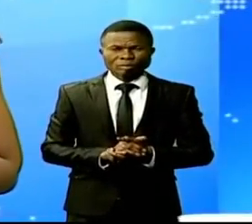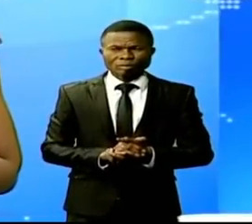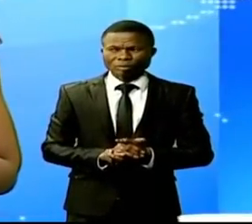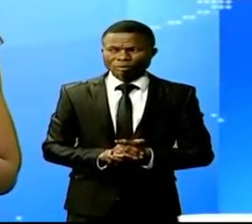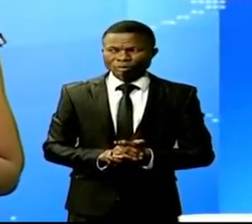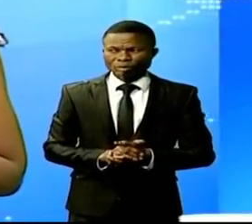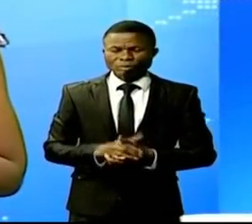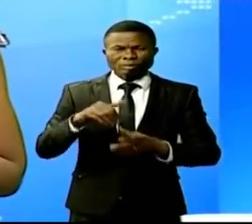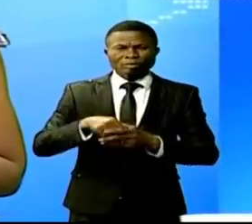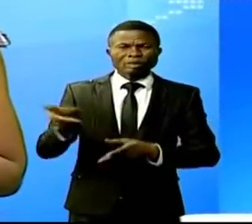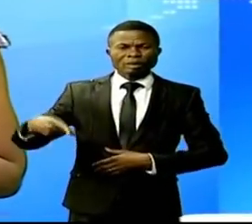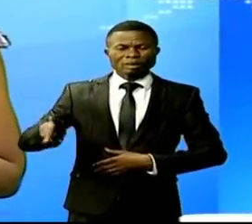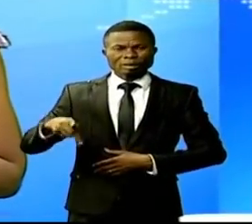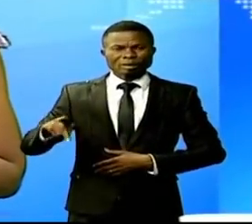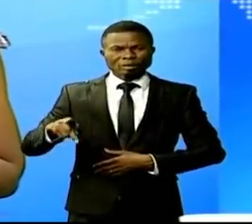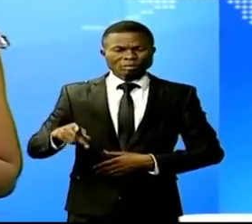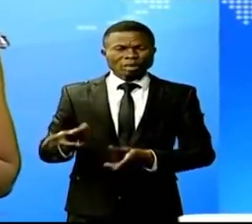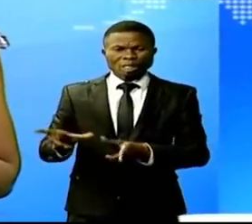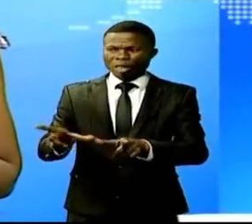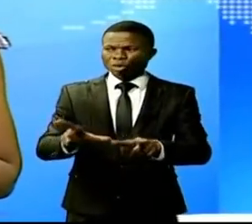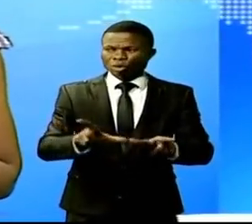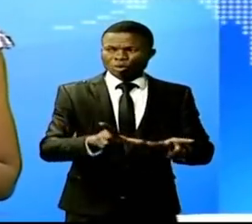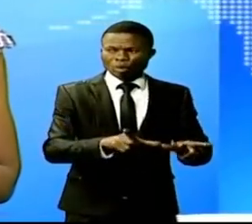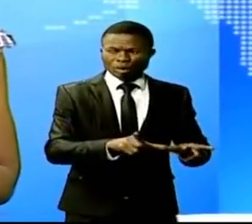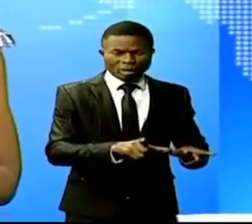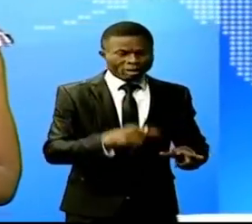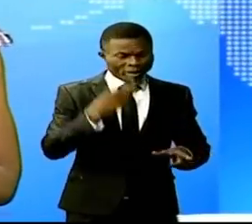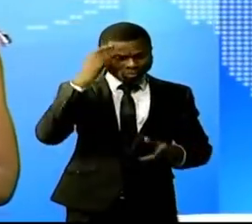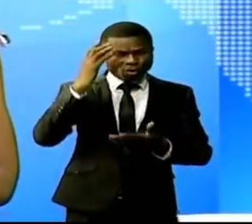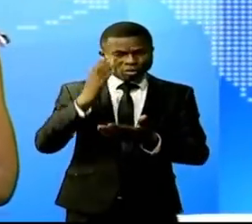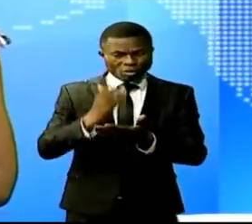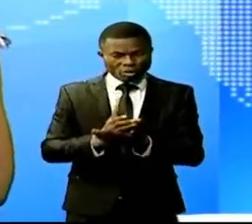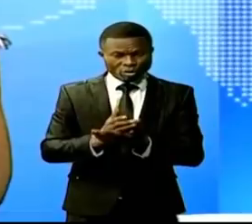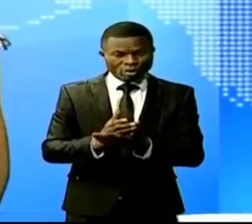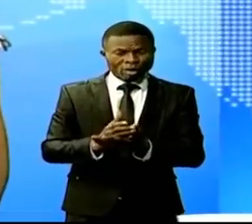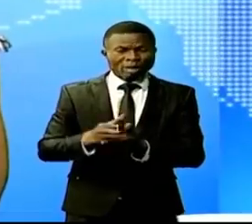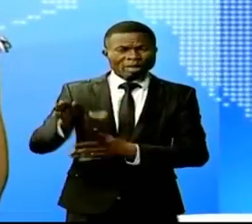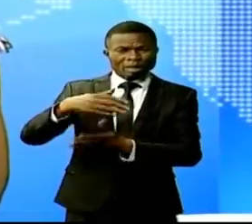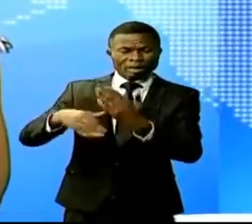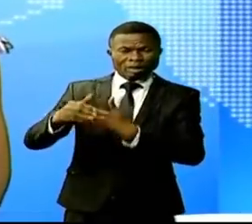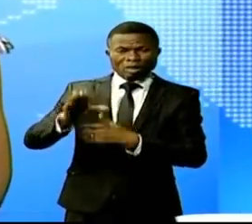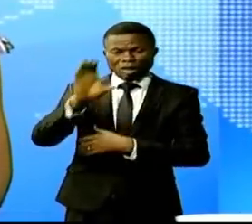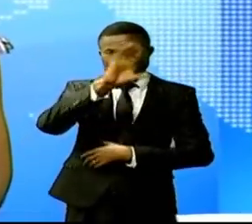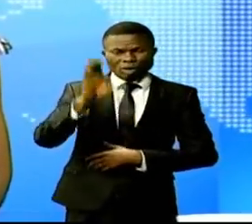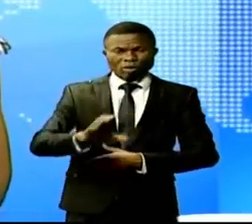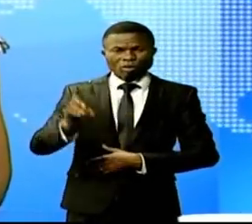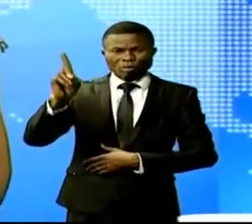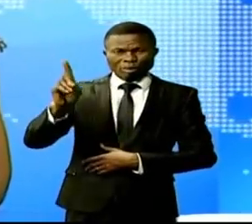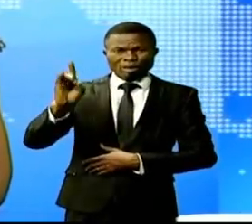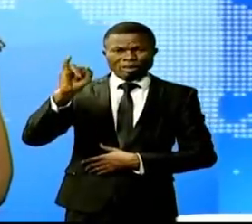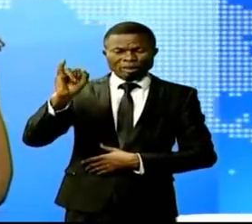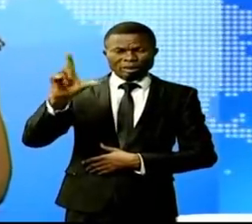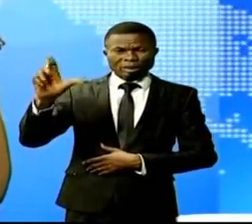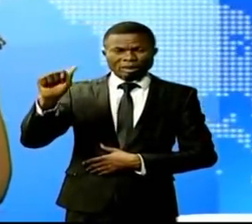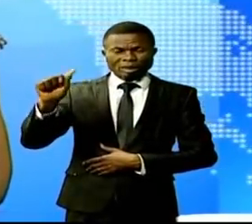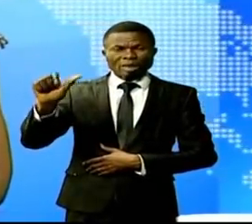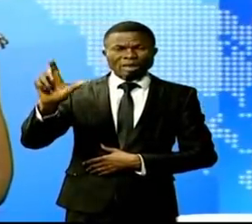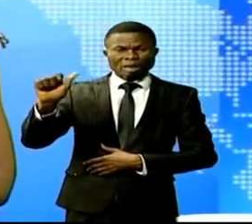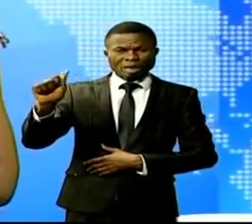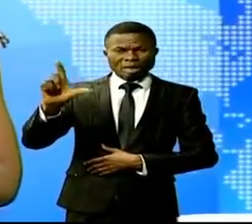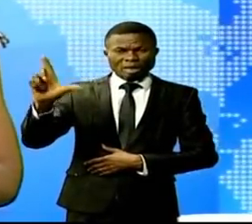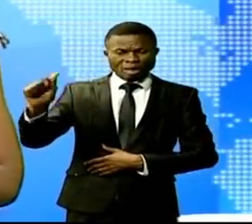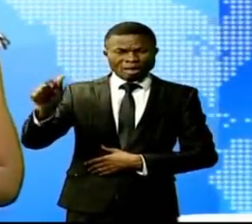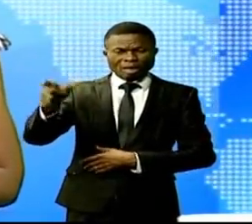Et dans la province du Lualaba, pour mettre fin à l'insécurité dans la commune de Dilala et ses environs,